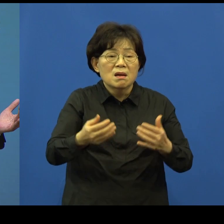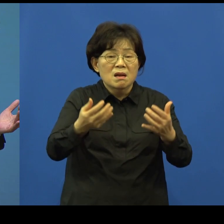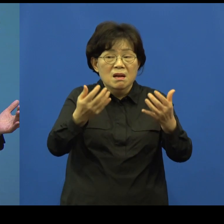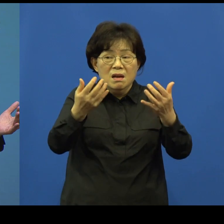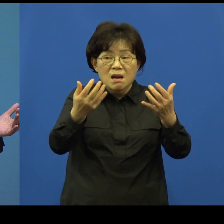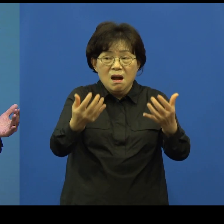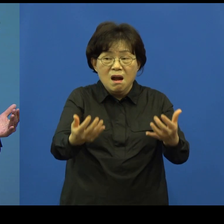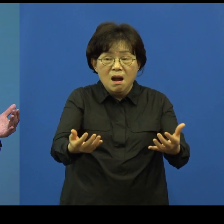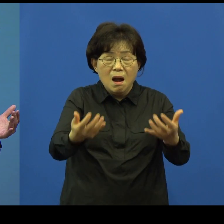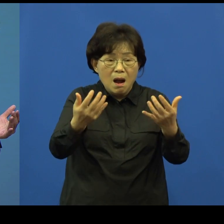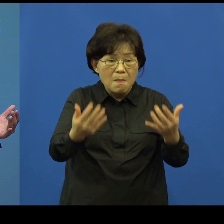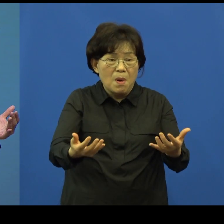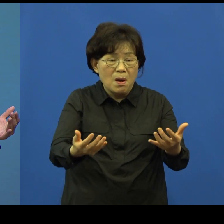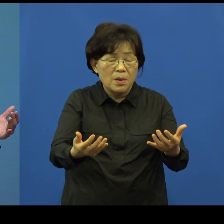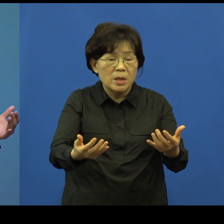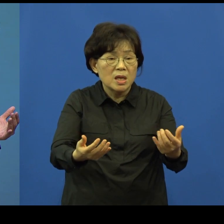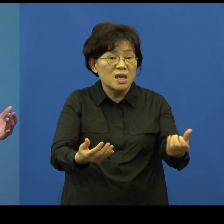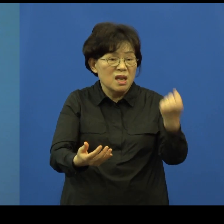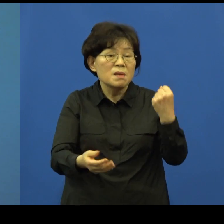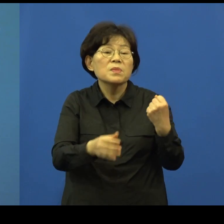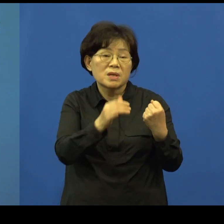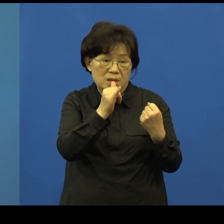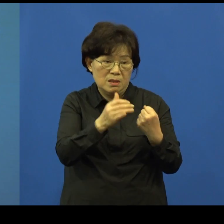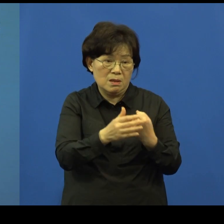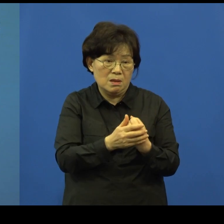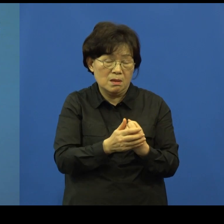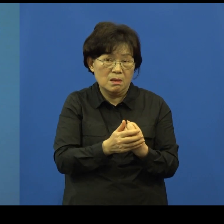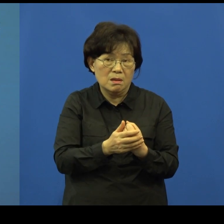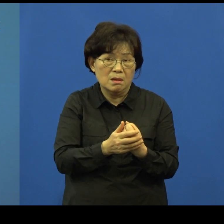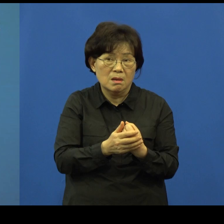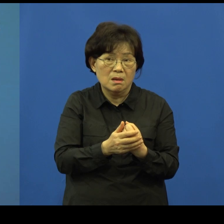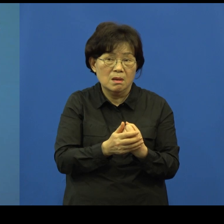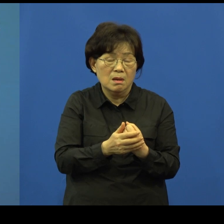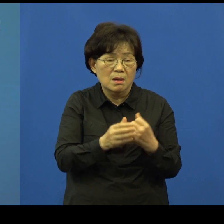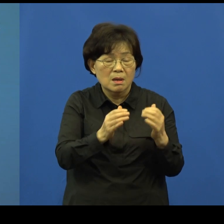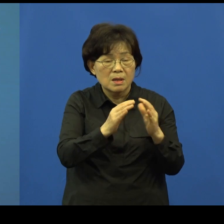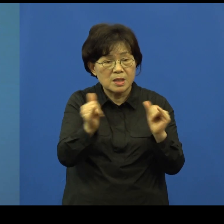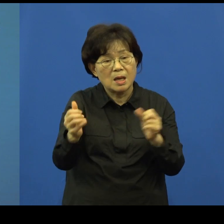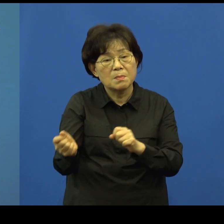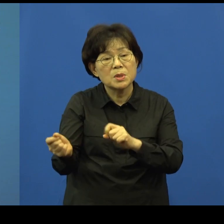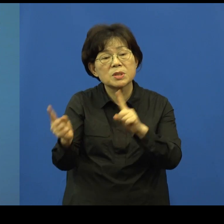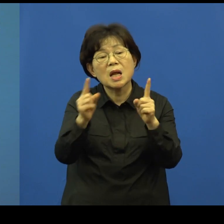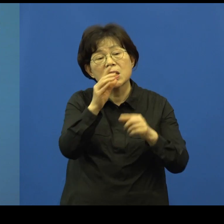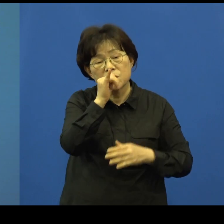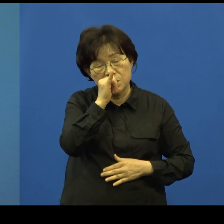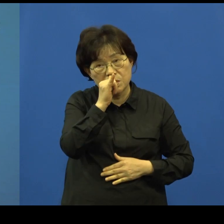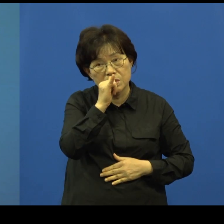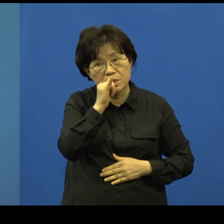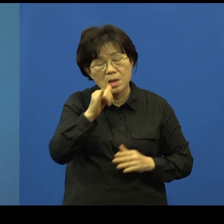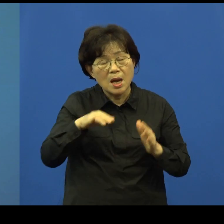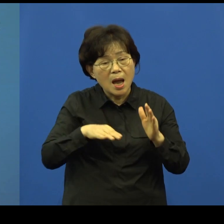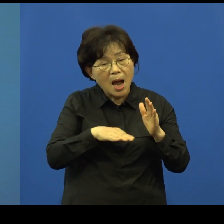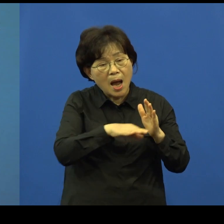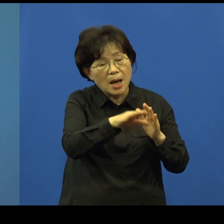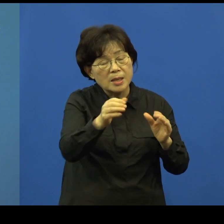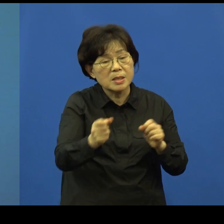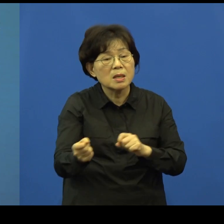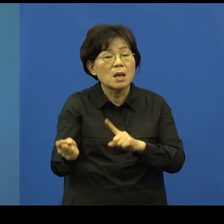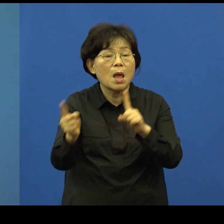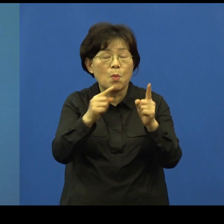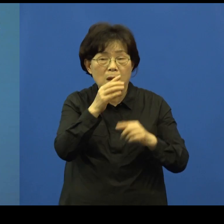어마어마한 힘을 갖고 있어요. 권세를 갖고 있어요. 그래서 여러분, 사람을 살릴 수도 있어요. 여러분, 가정을 일으킬 수도